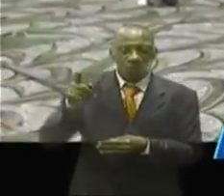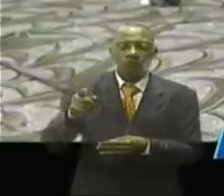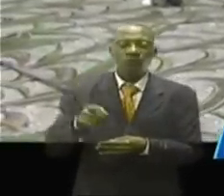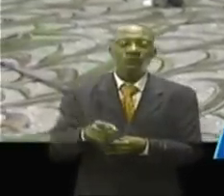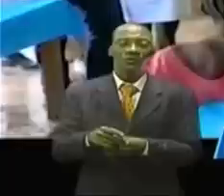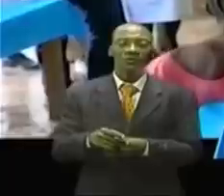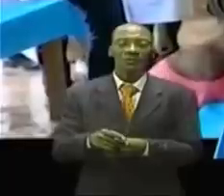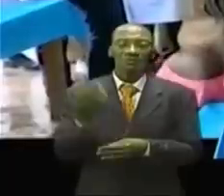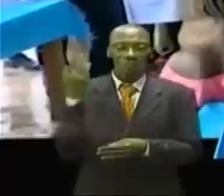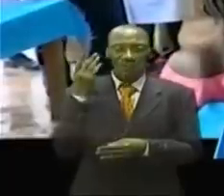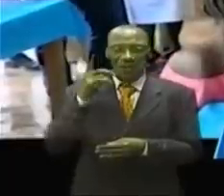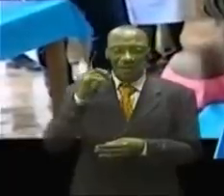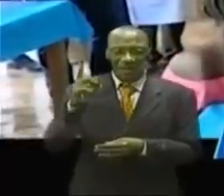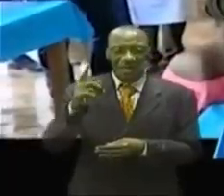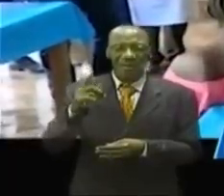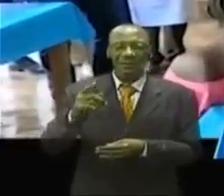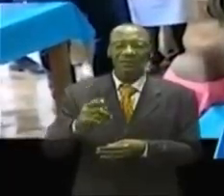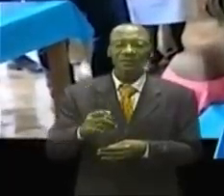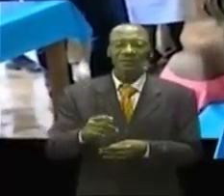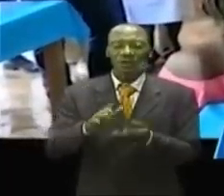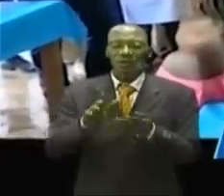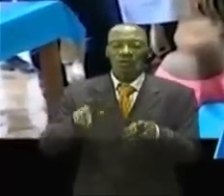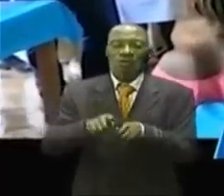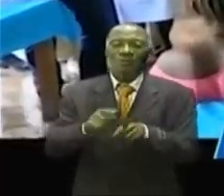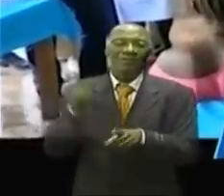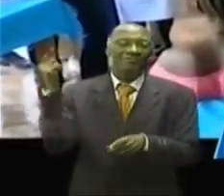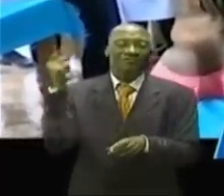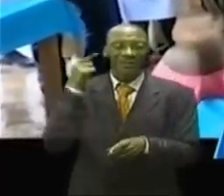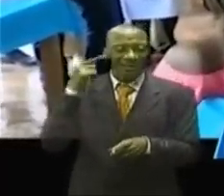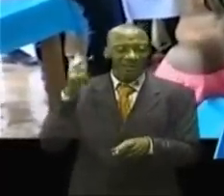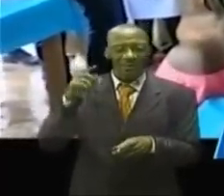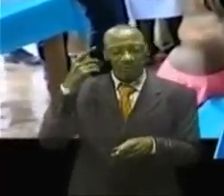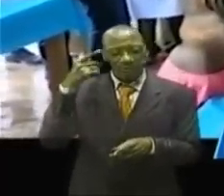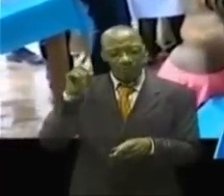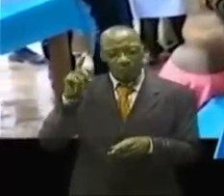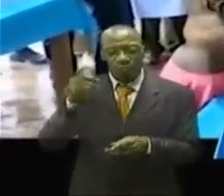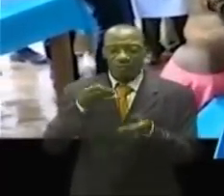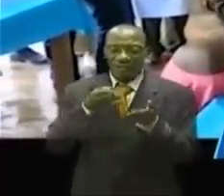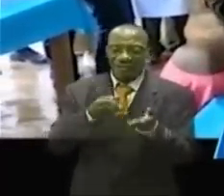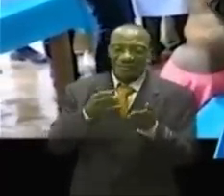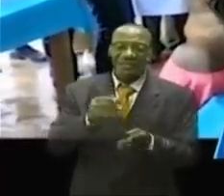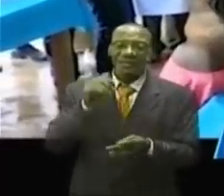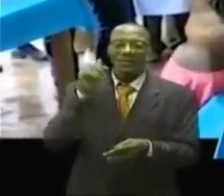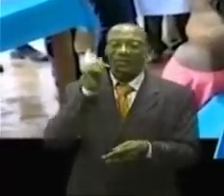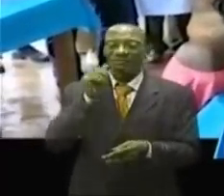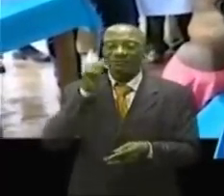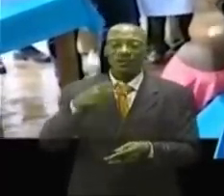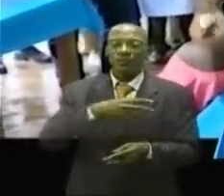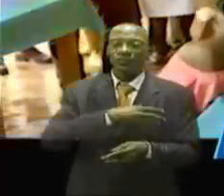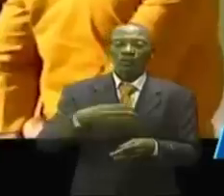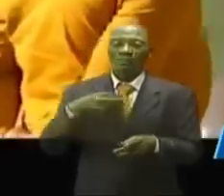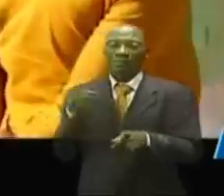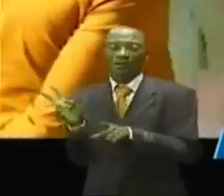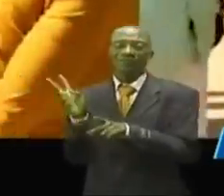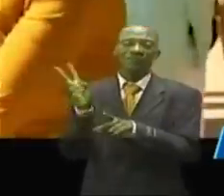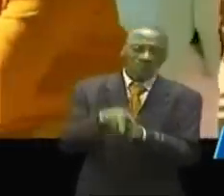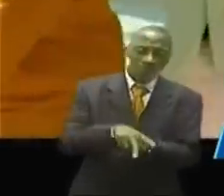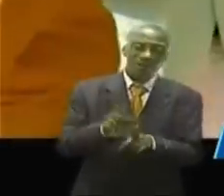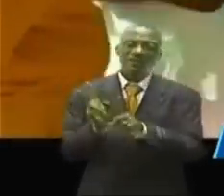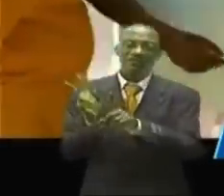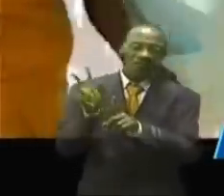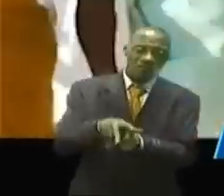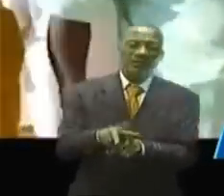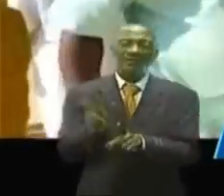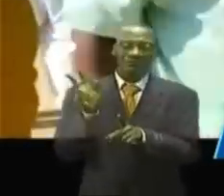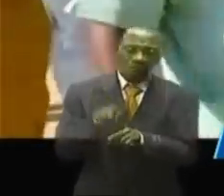Mukwege. À cette occasion, l'hôte de la Fondation Modeste Bahati s'est imprégné de la prise en charge médicale et